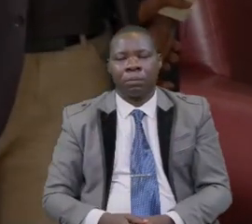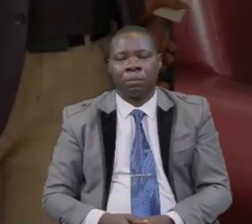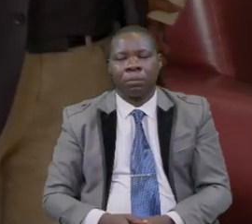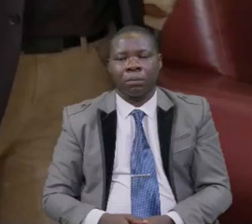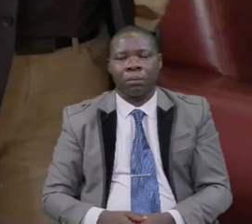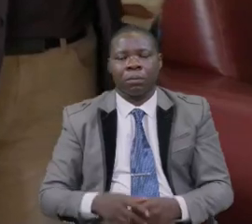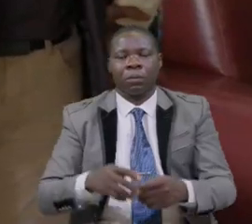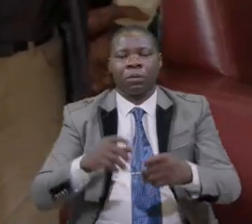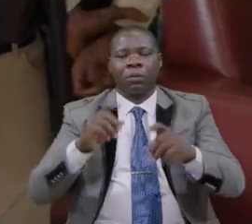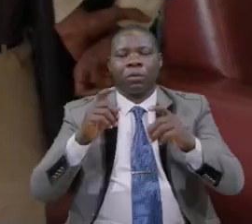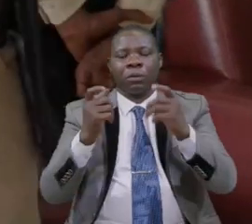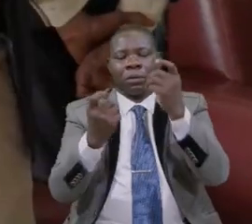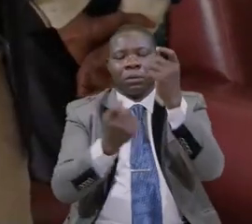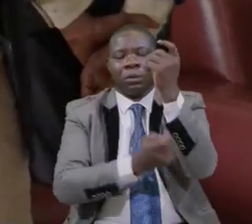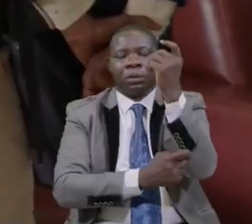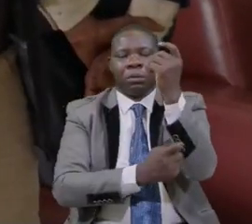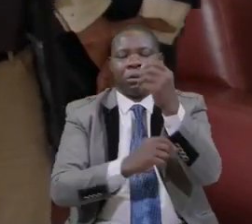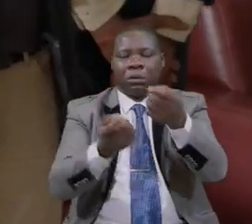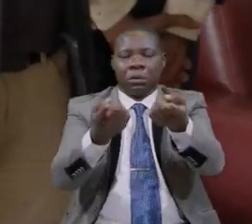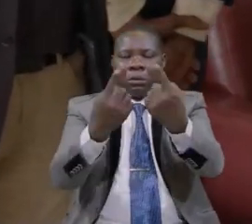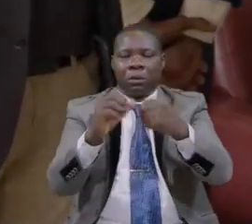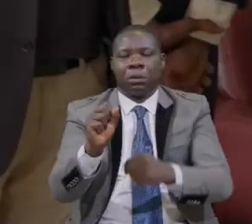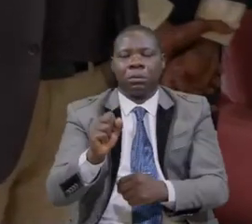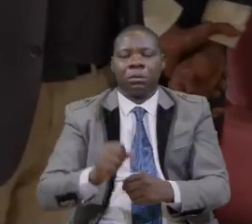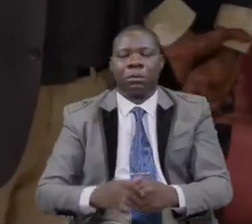Les tentations viendront.